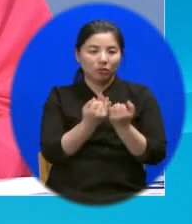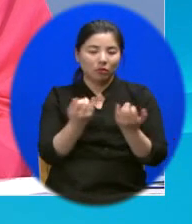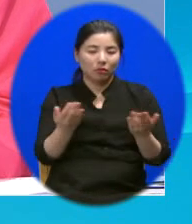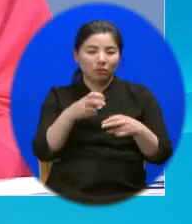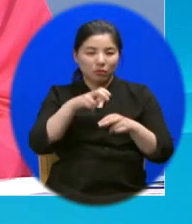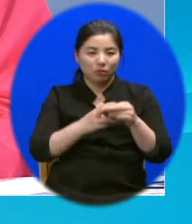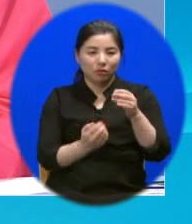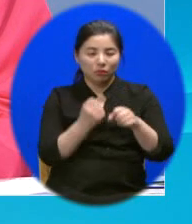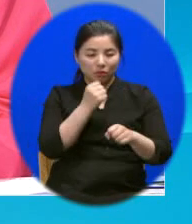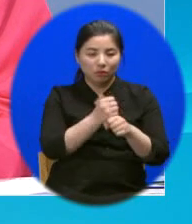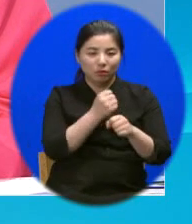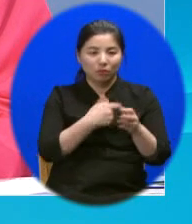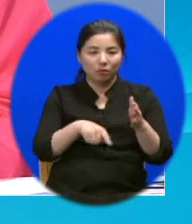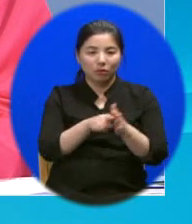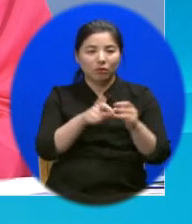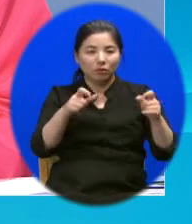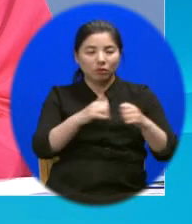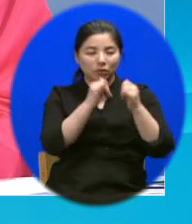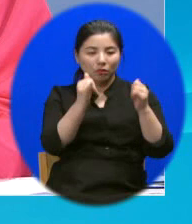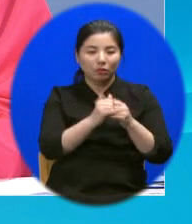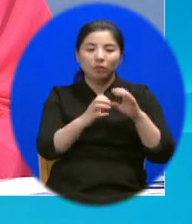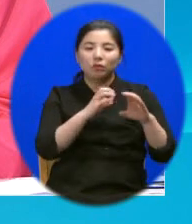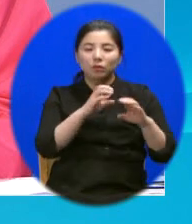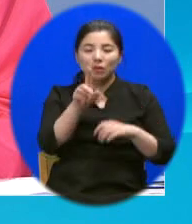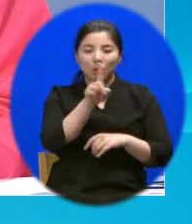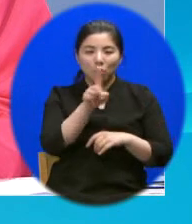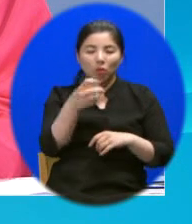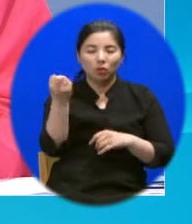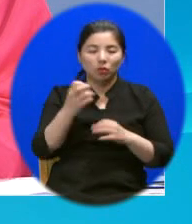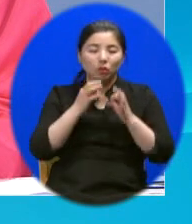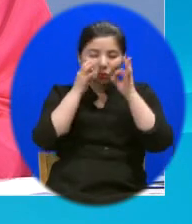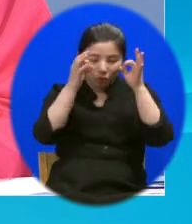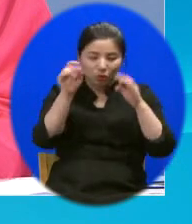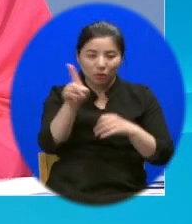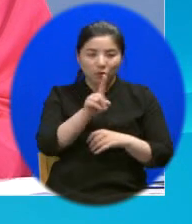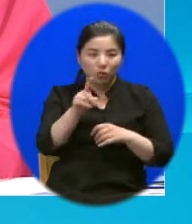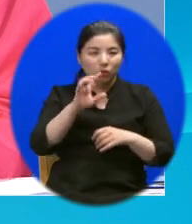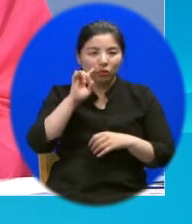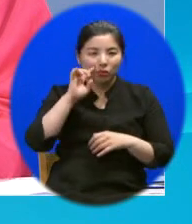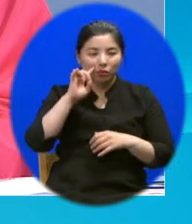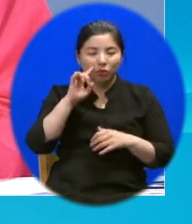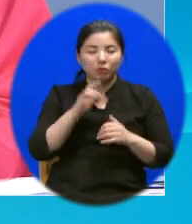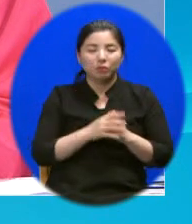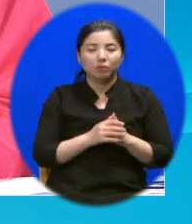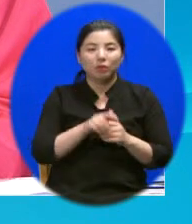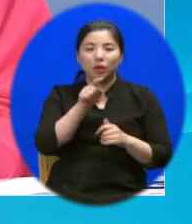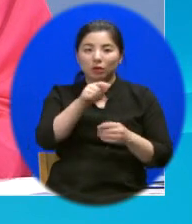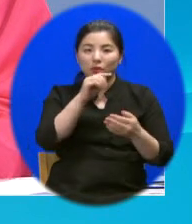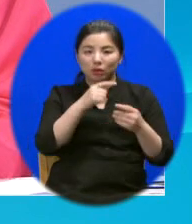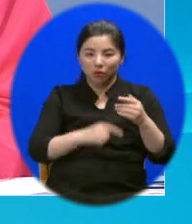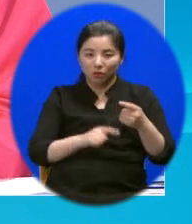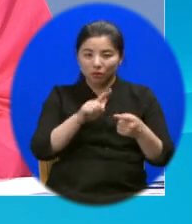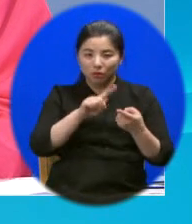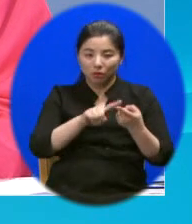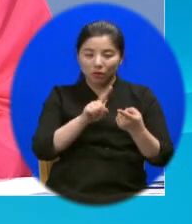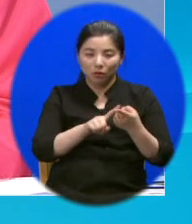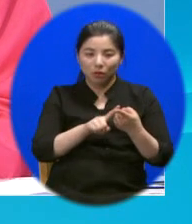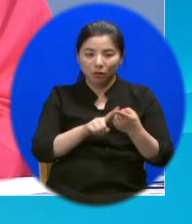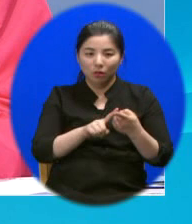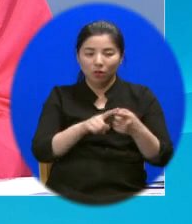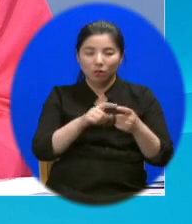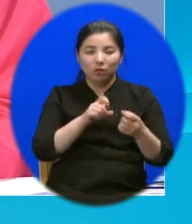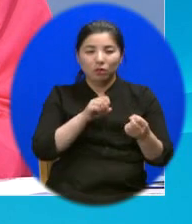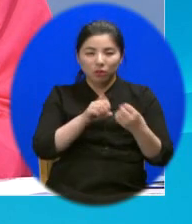창출을 위해서 우리 지역 사회가 어떻게 소통 했으며 또 어떤 노력을 해 오셨는지 가 참 궁금해 졌습니다 이런 부분들에 대해서 좀